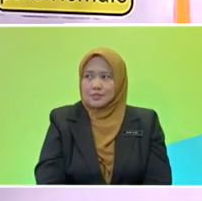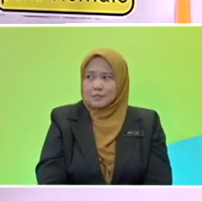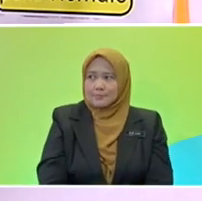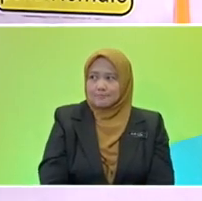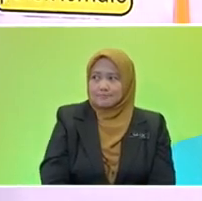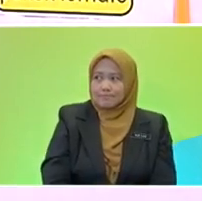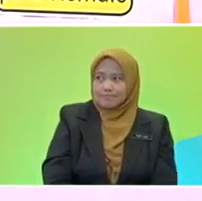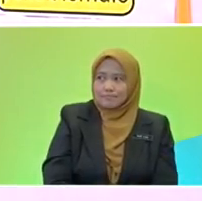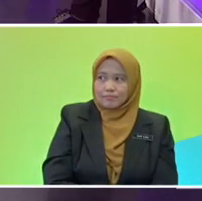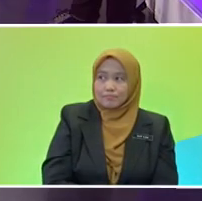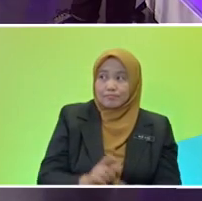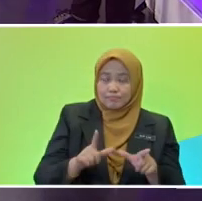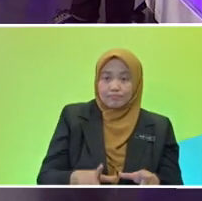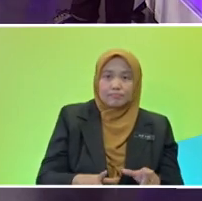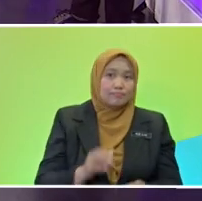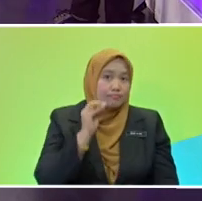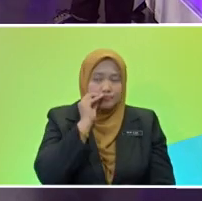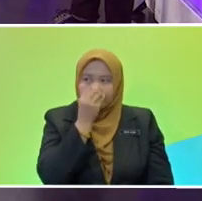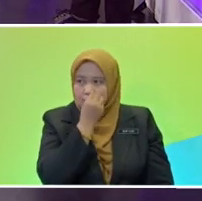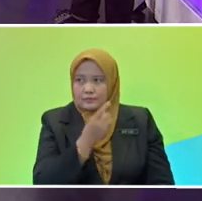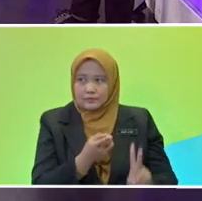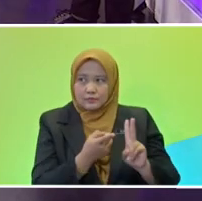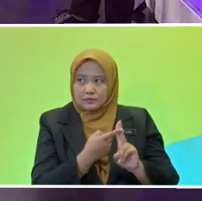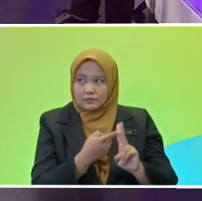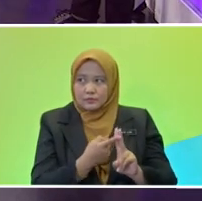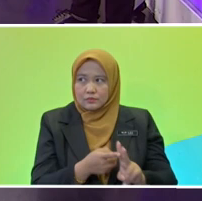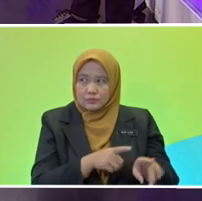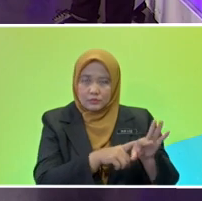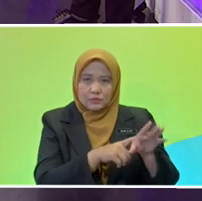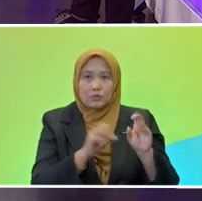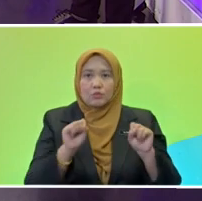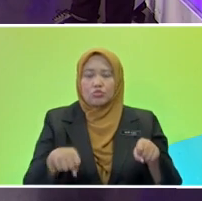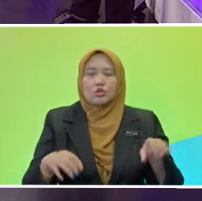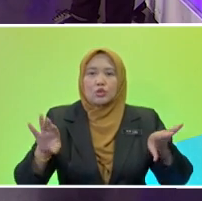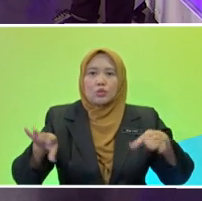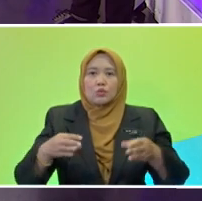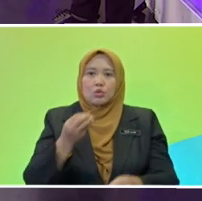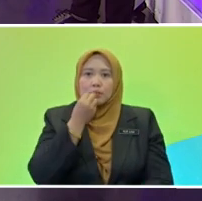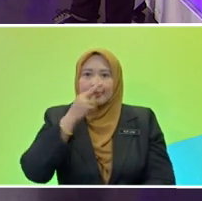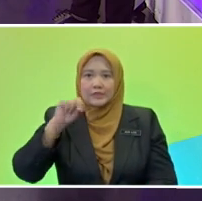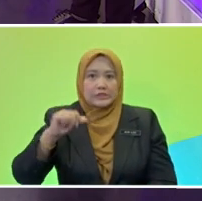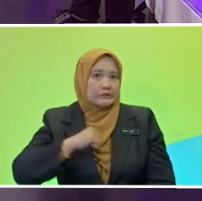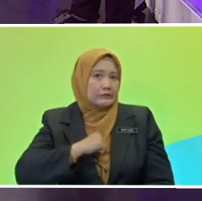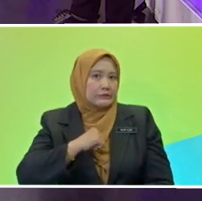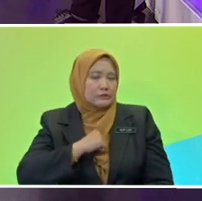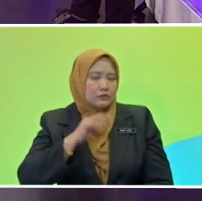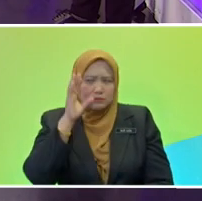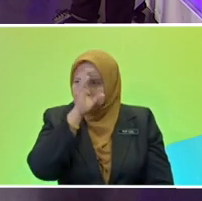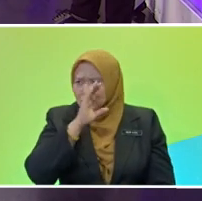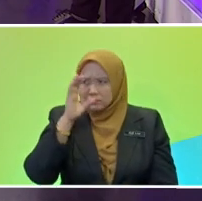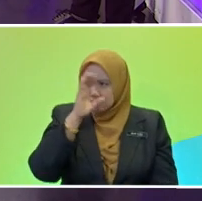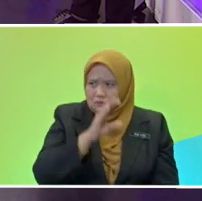kepentingannya yang kedua daun tadi bawa makanan sendiri dulu oke